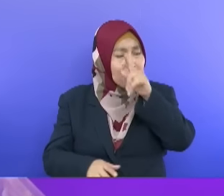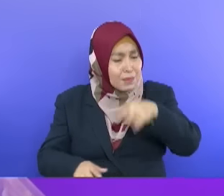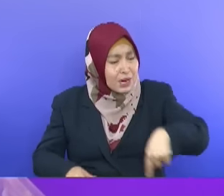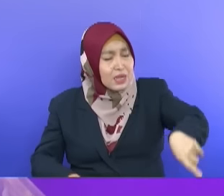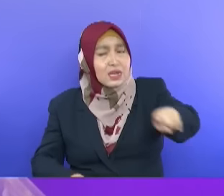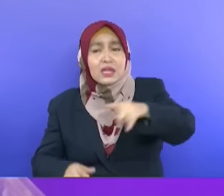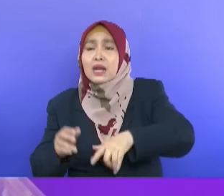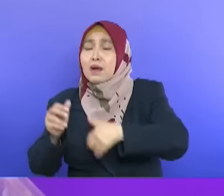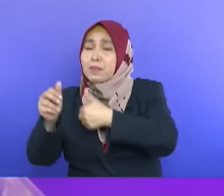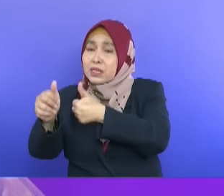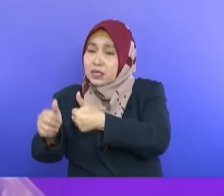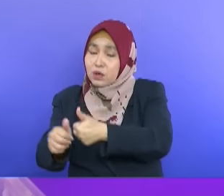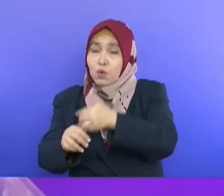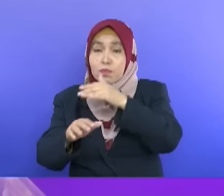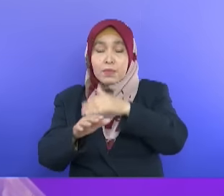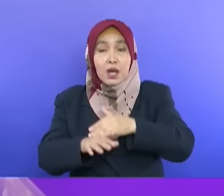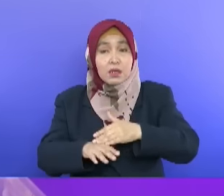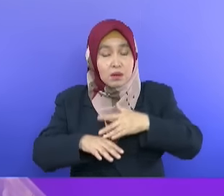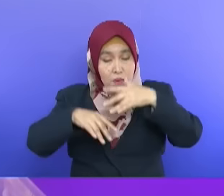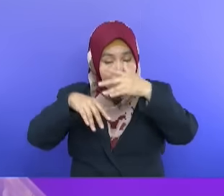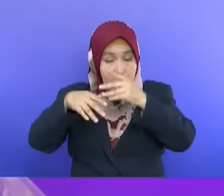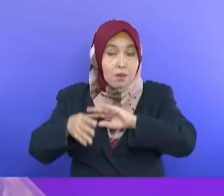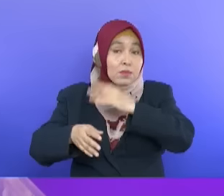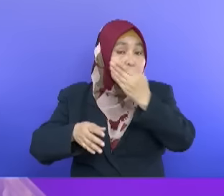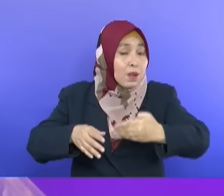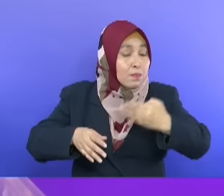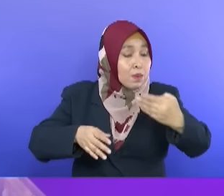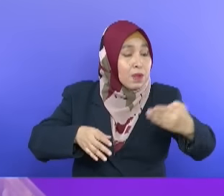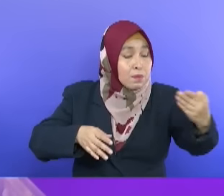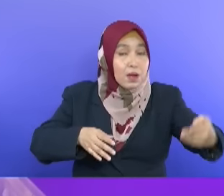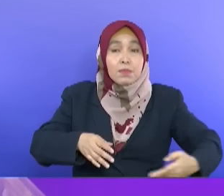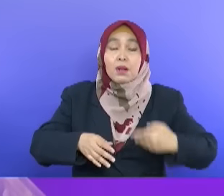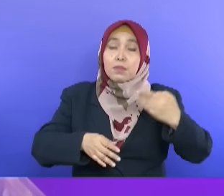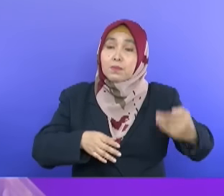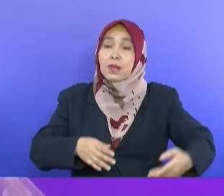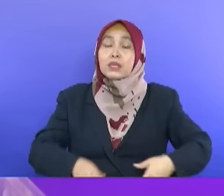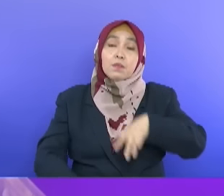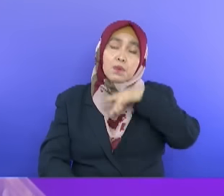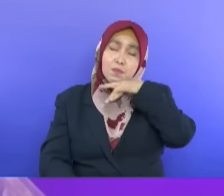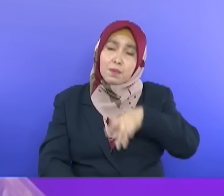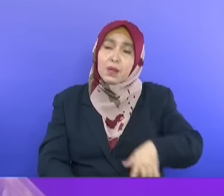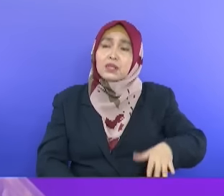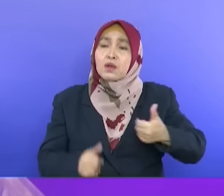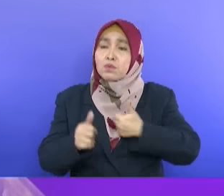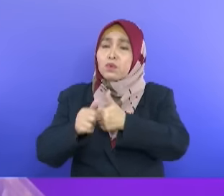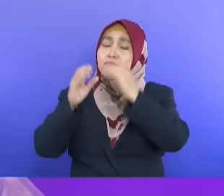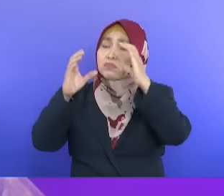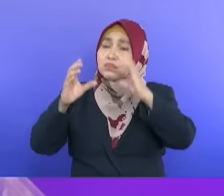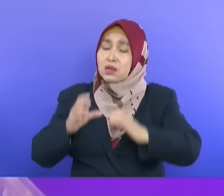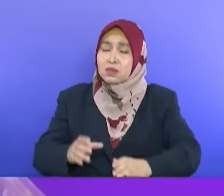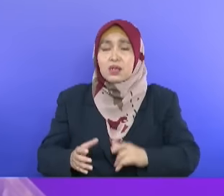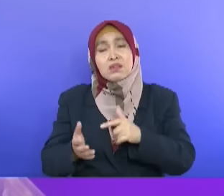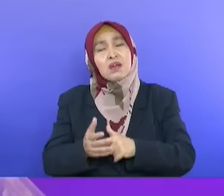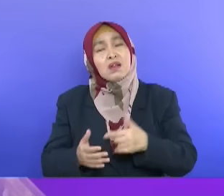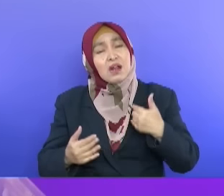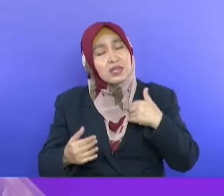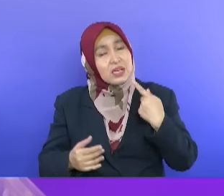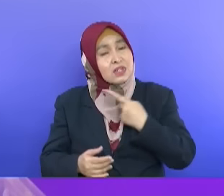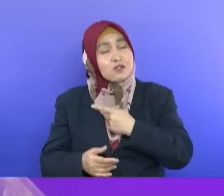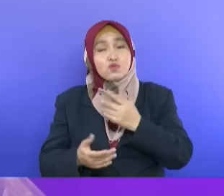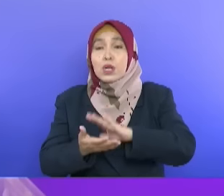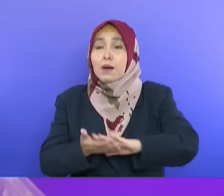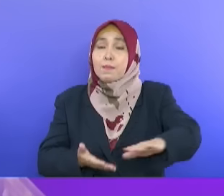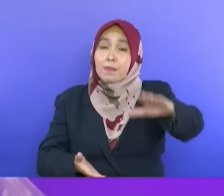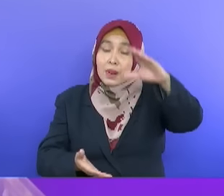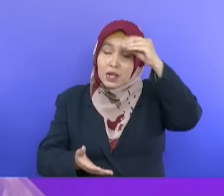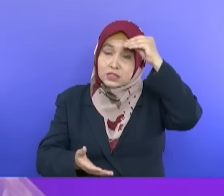mengikut kepada susu Galur ataupun Jejak Nabi Muhammad Shallallahu Alaihi Wasallam ini adalah yang kita sudah belajar